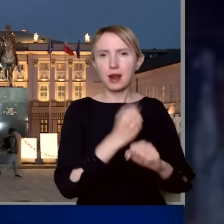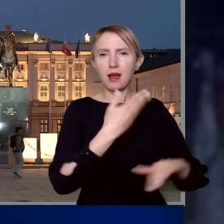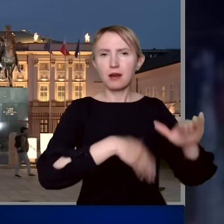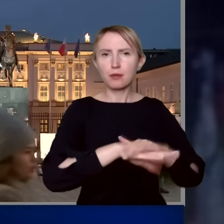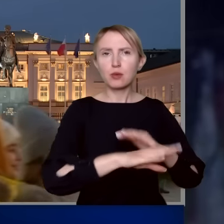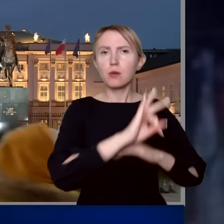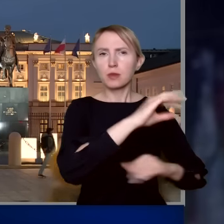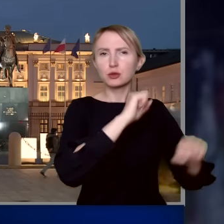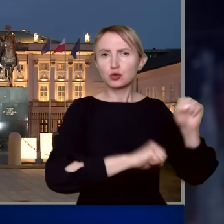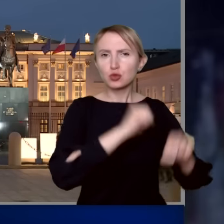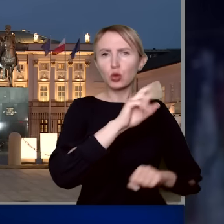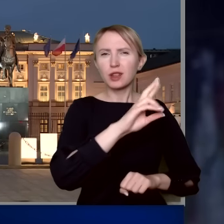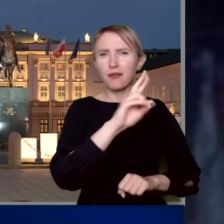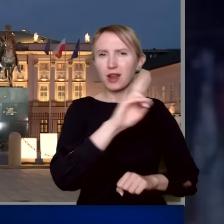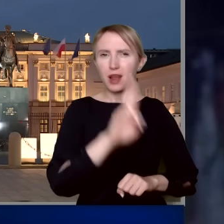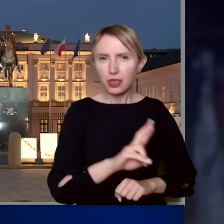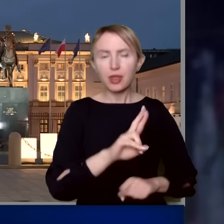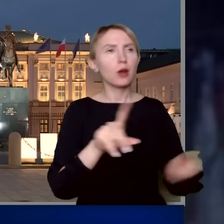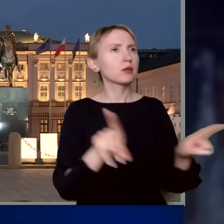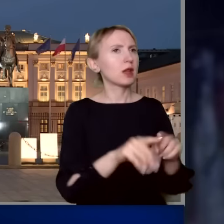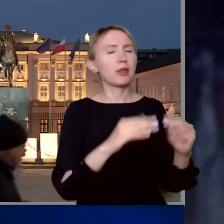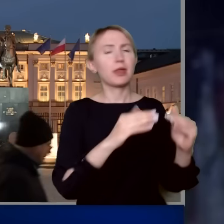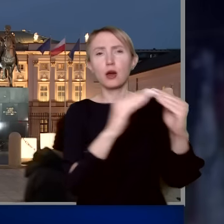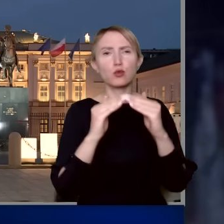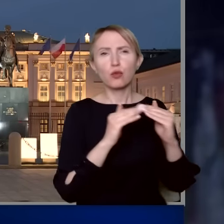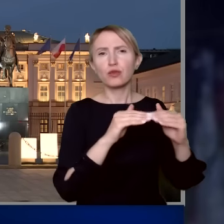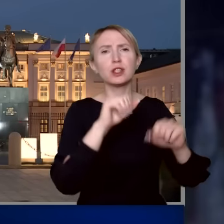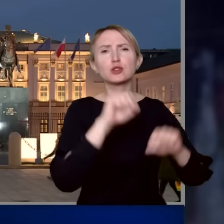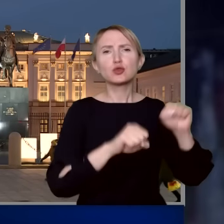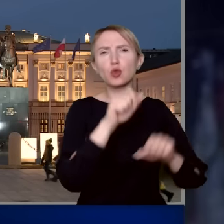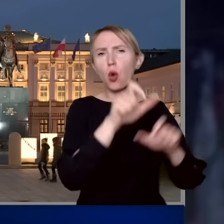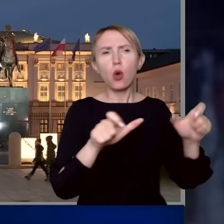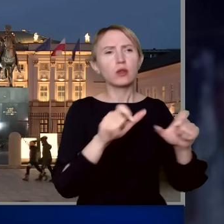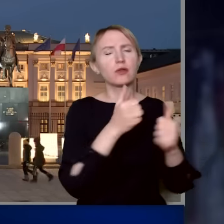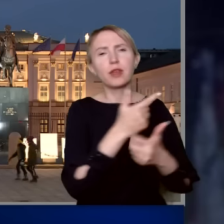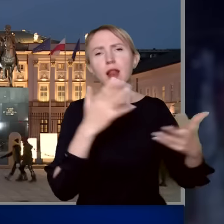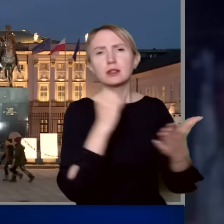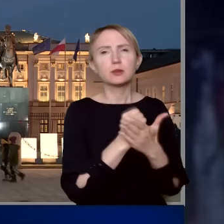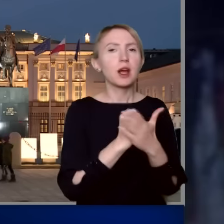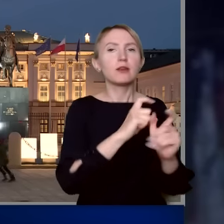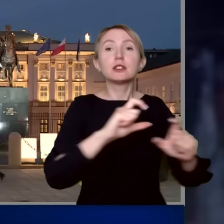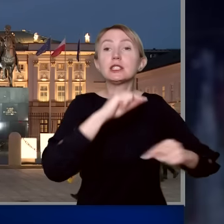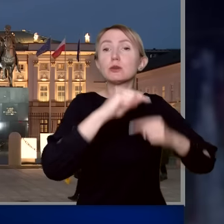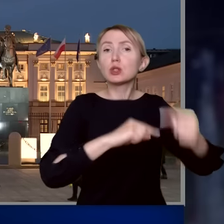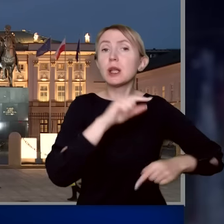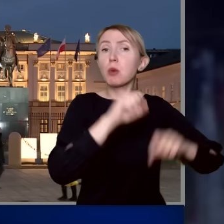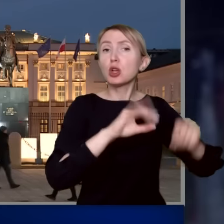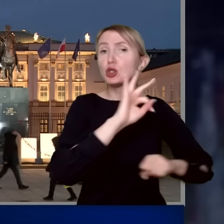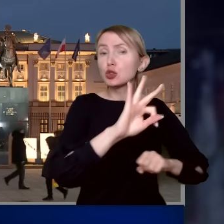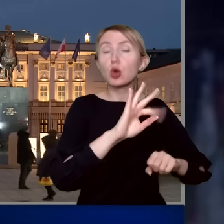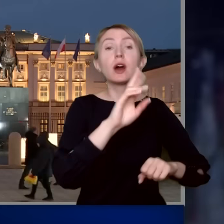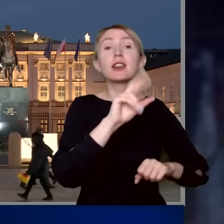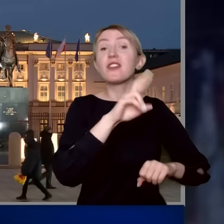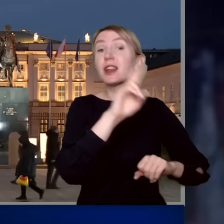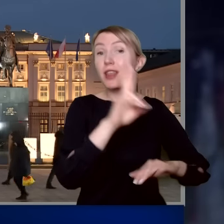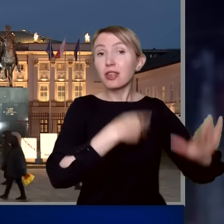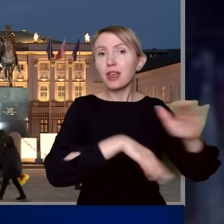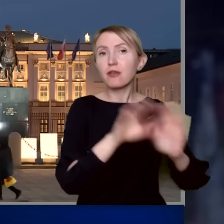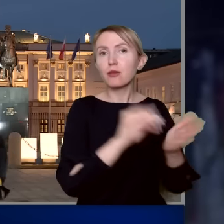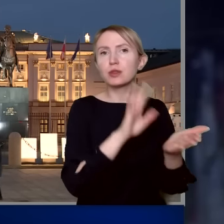dziś rozstrzygają na równi z sędziami wiele istotnych kwestii w toku postępowania. To referendarze dokonują wpisów do